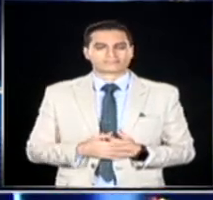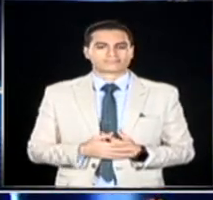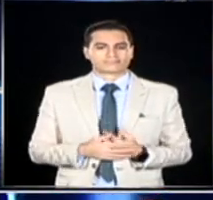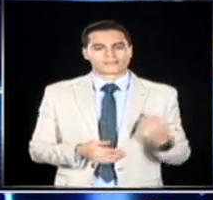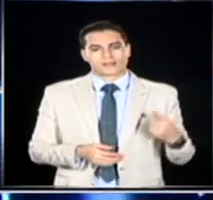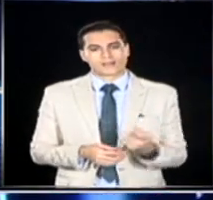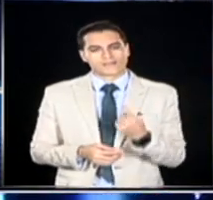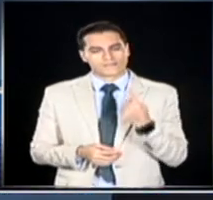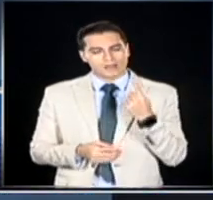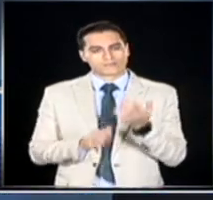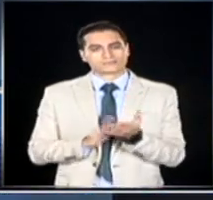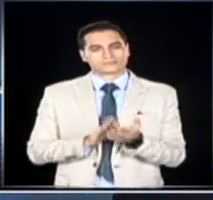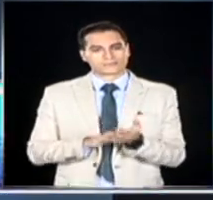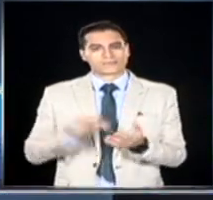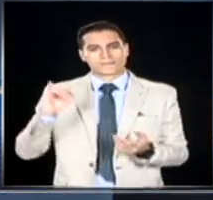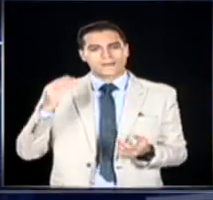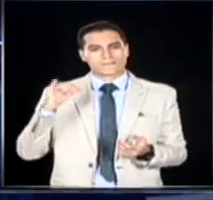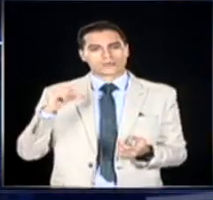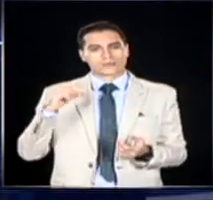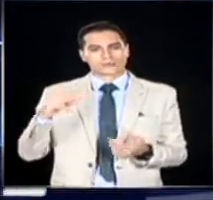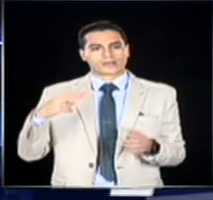الهدف الأول لمحمود عبد الرؤوف.